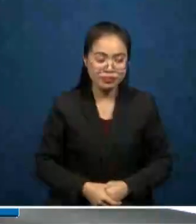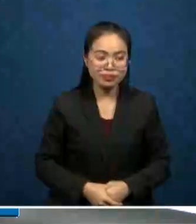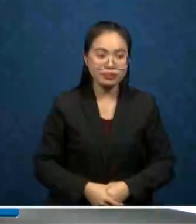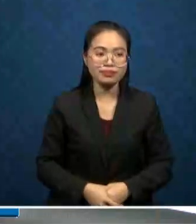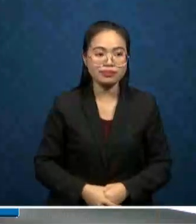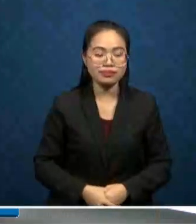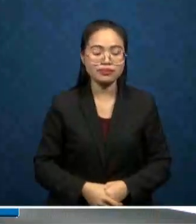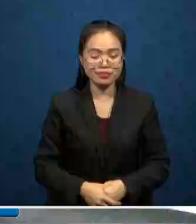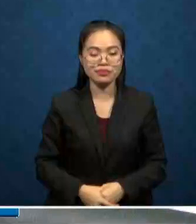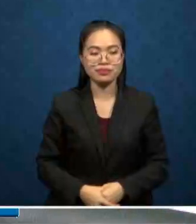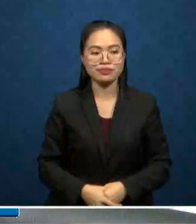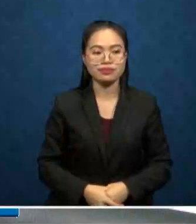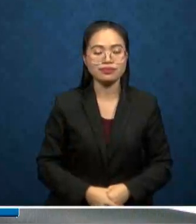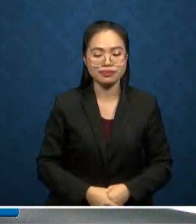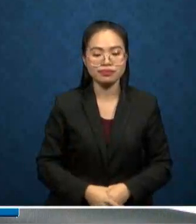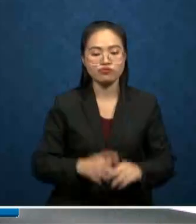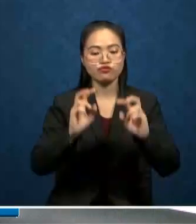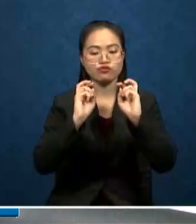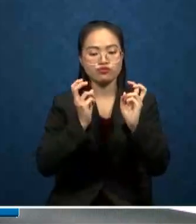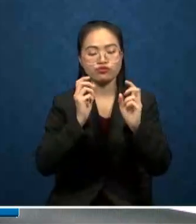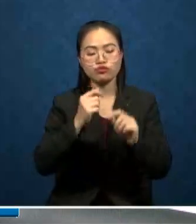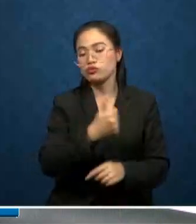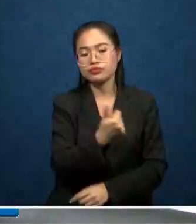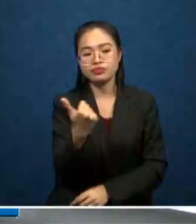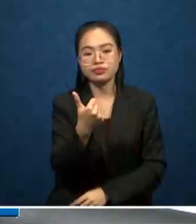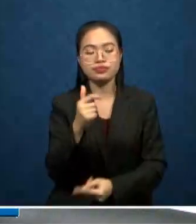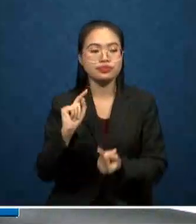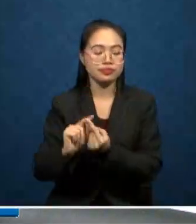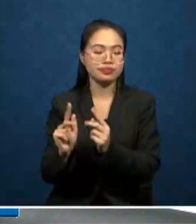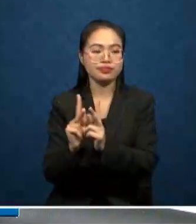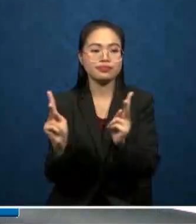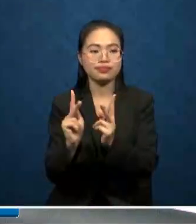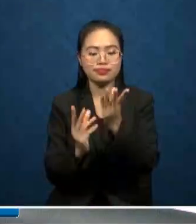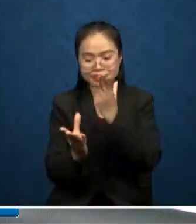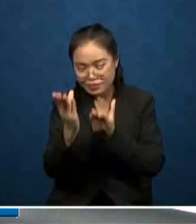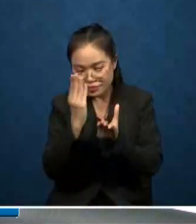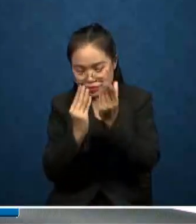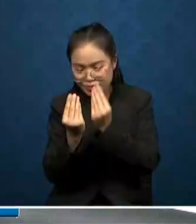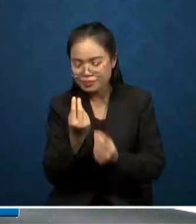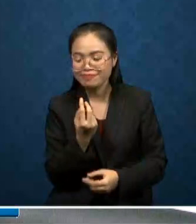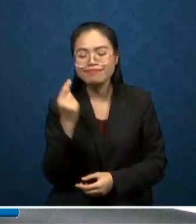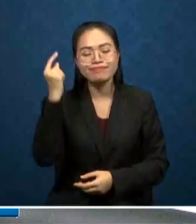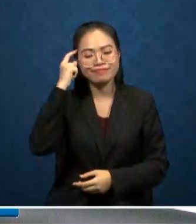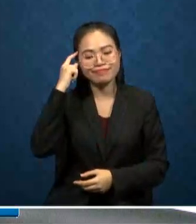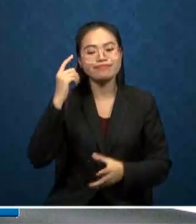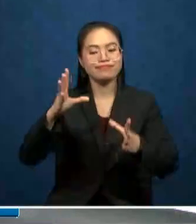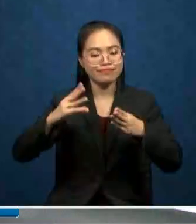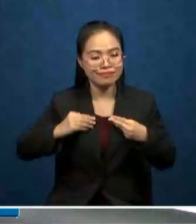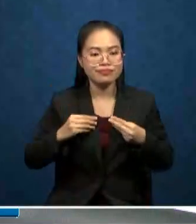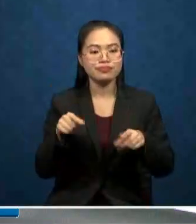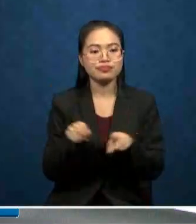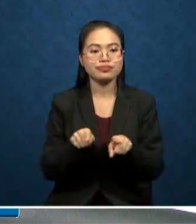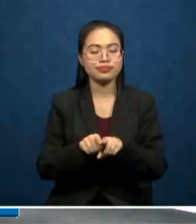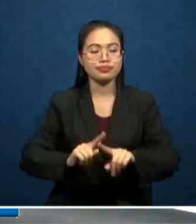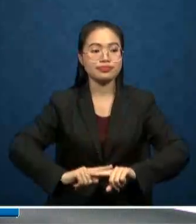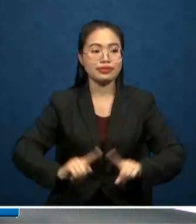ที่คณะกรรมาธิการอ่าได้ศึกษามานั้นดิฉันก็เห็นด้วยนะคะแต่เพียง